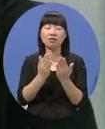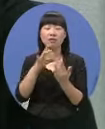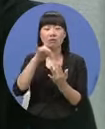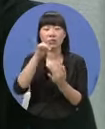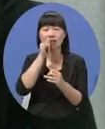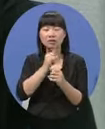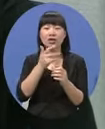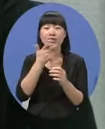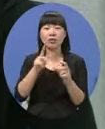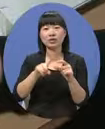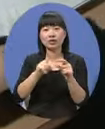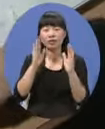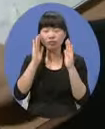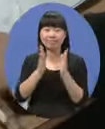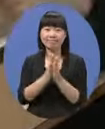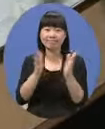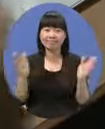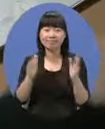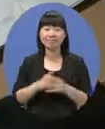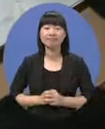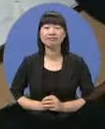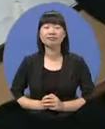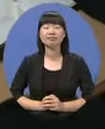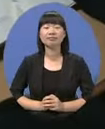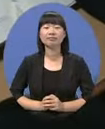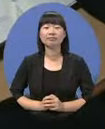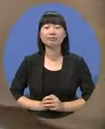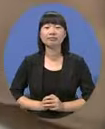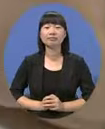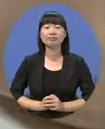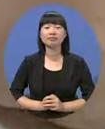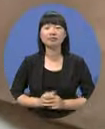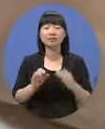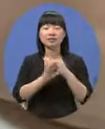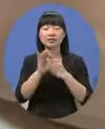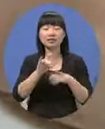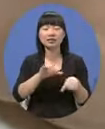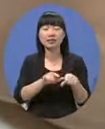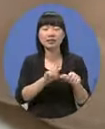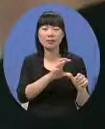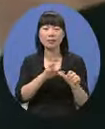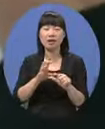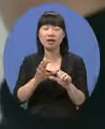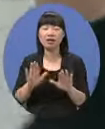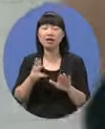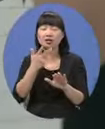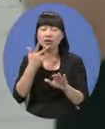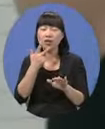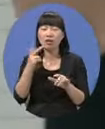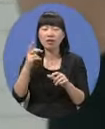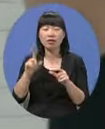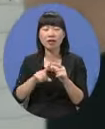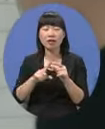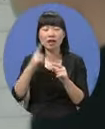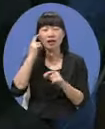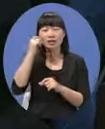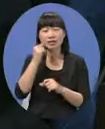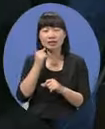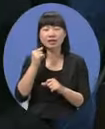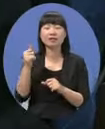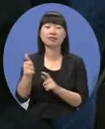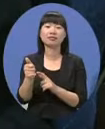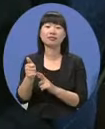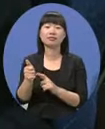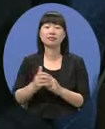영어 단어를 공부하게 됐어요. 아침 시간을 활용해 영어 단어를 암기한 대호군.